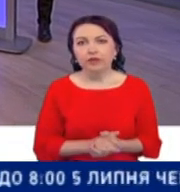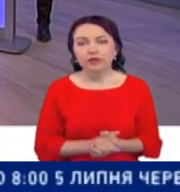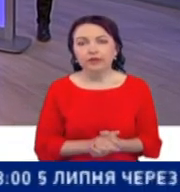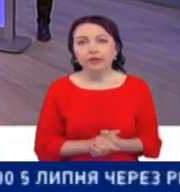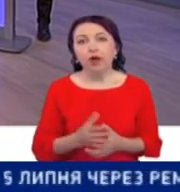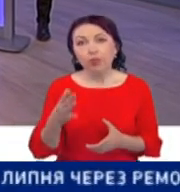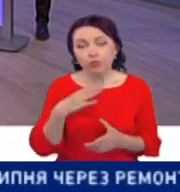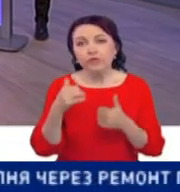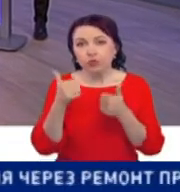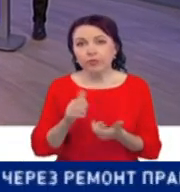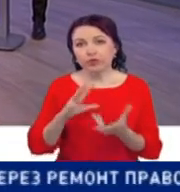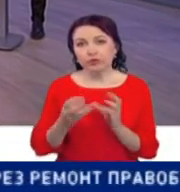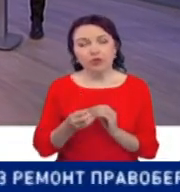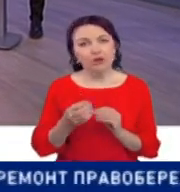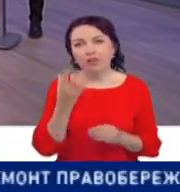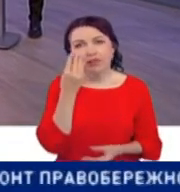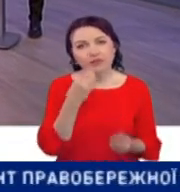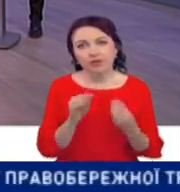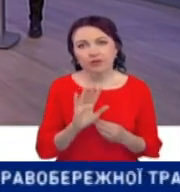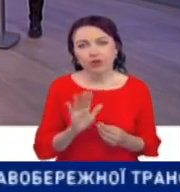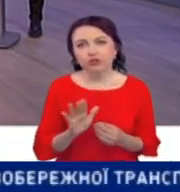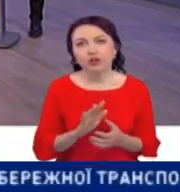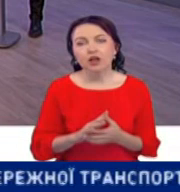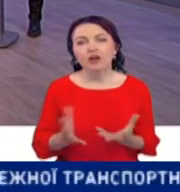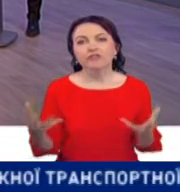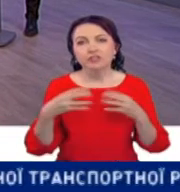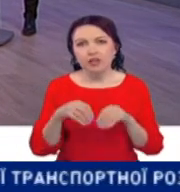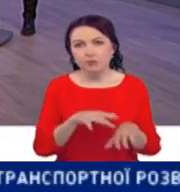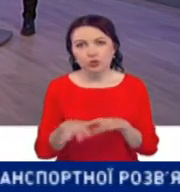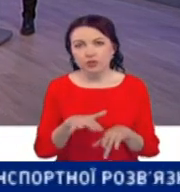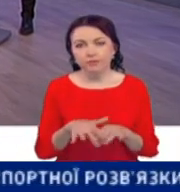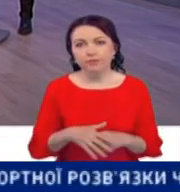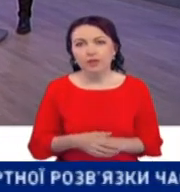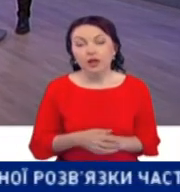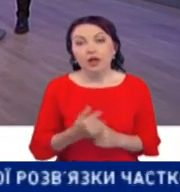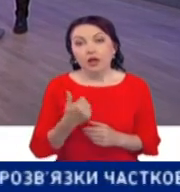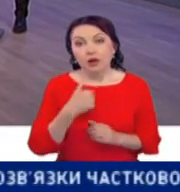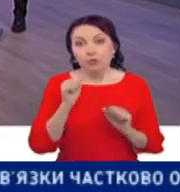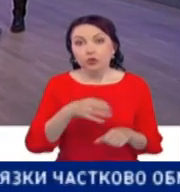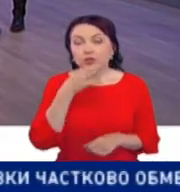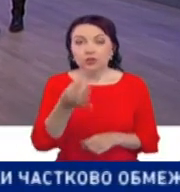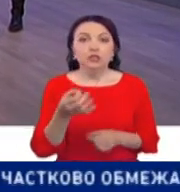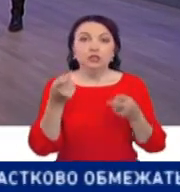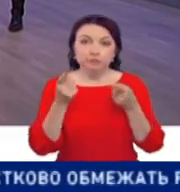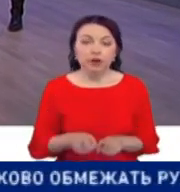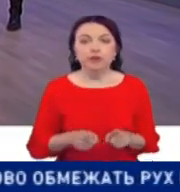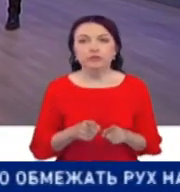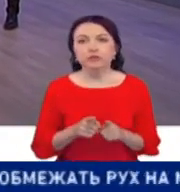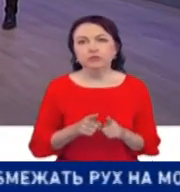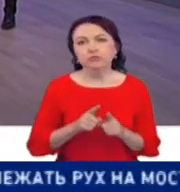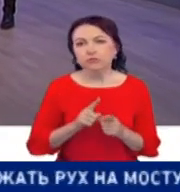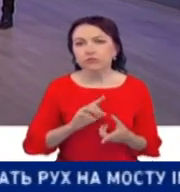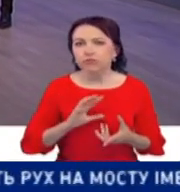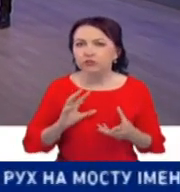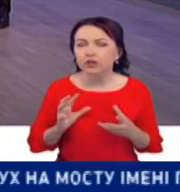був добрий, результативний, але не найкращий там досвід взаємодії. І тому можу сказати, що до справді виважених реформ